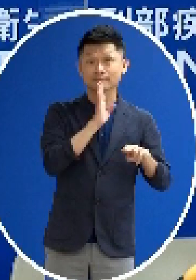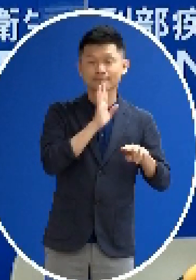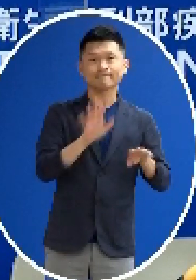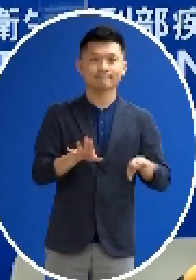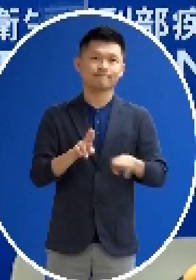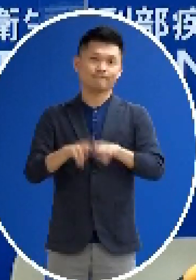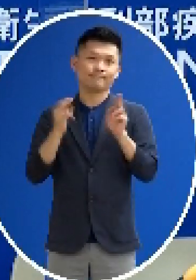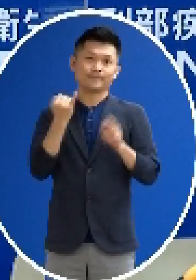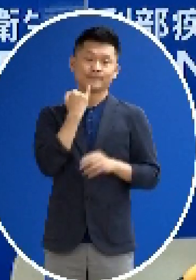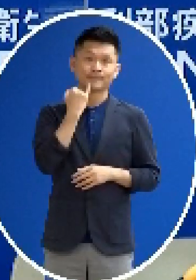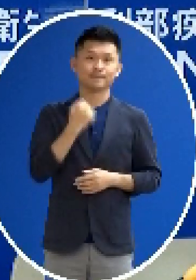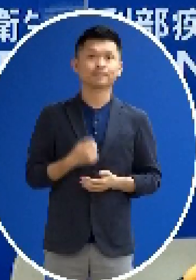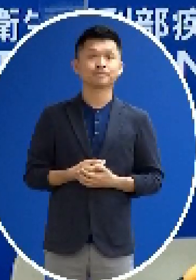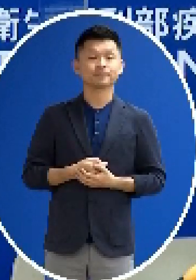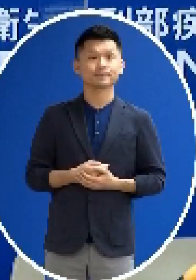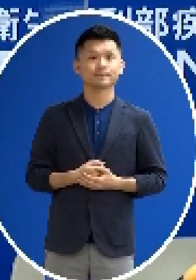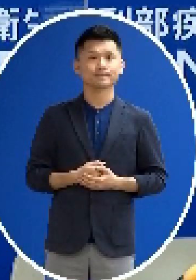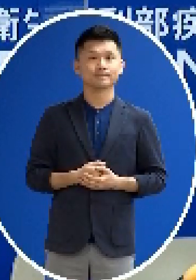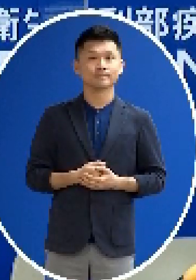哈。那教育部